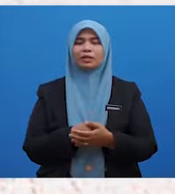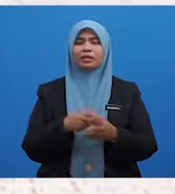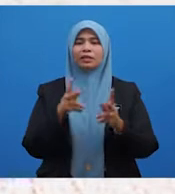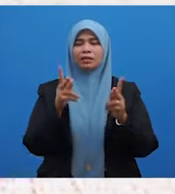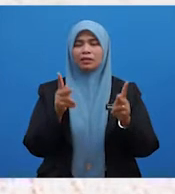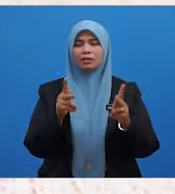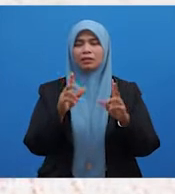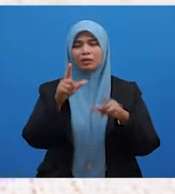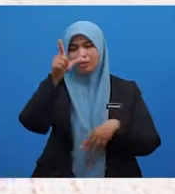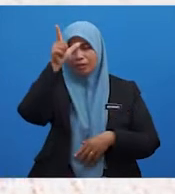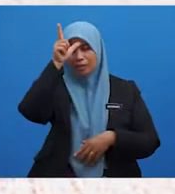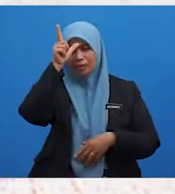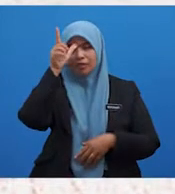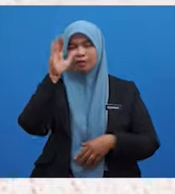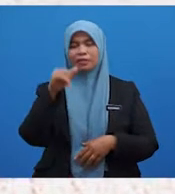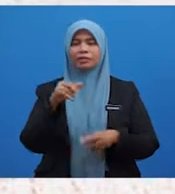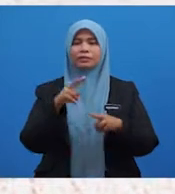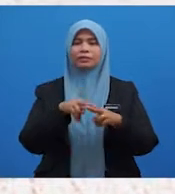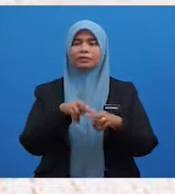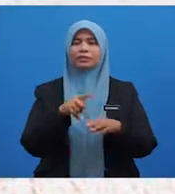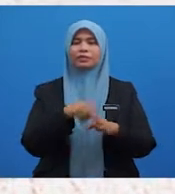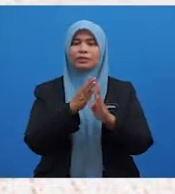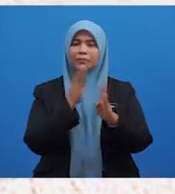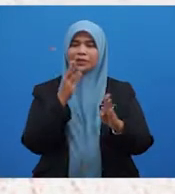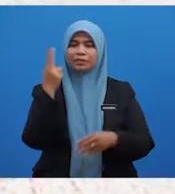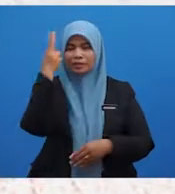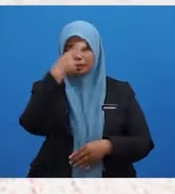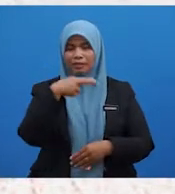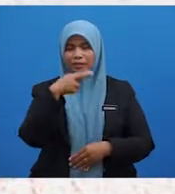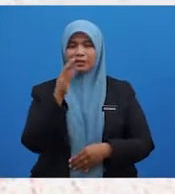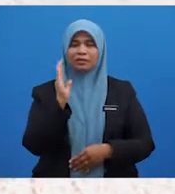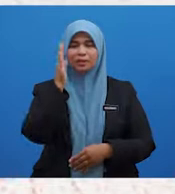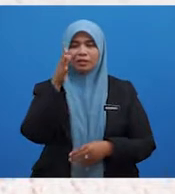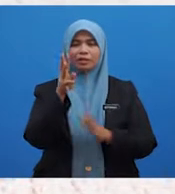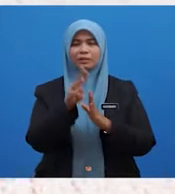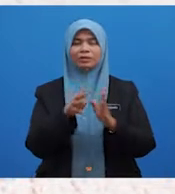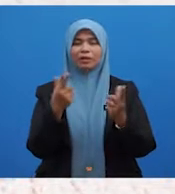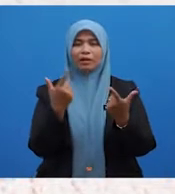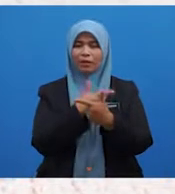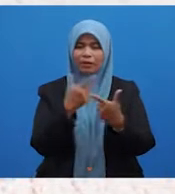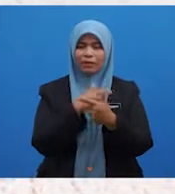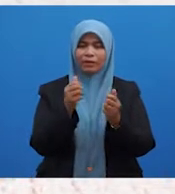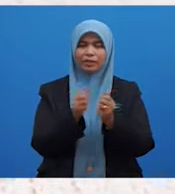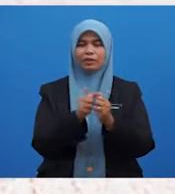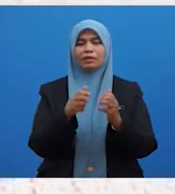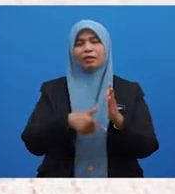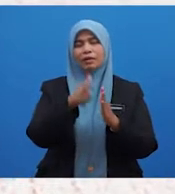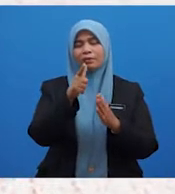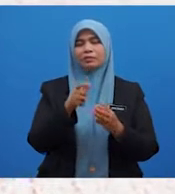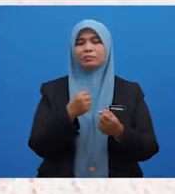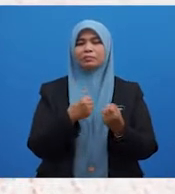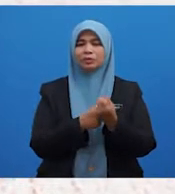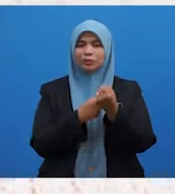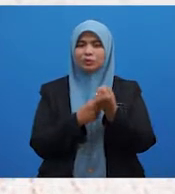kaum lelaki yang berada di barisan hadapan akan berjuang dengan lebih